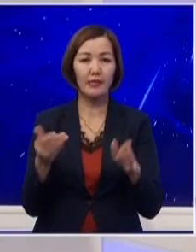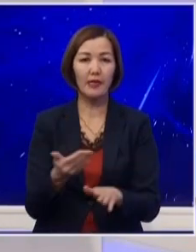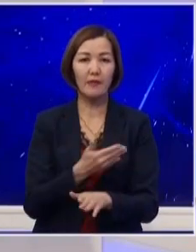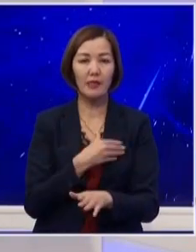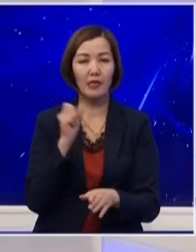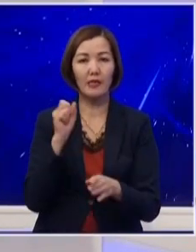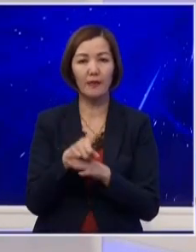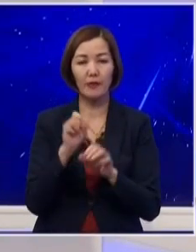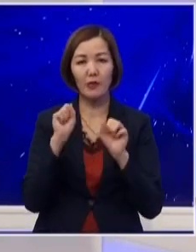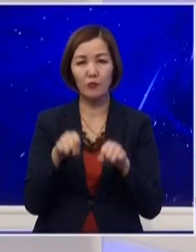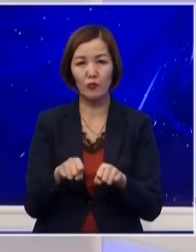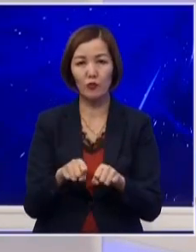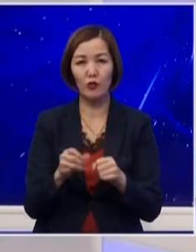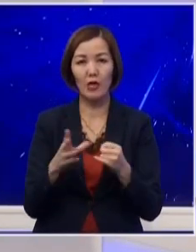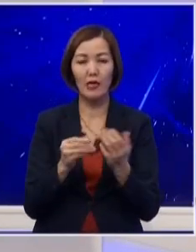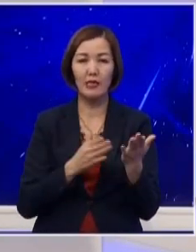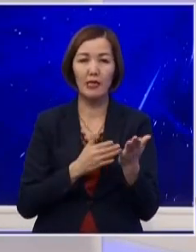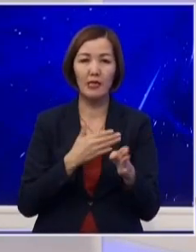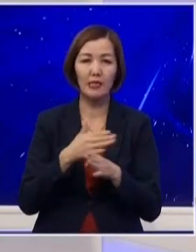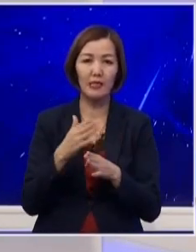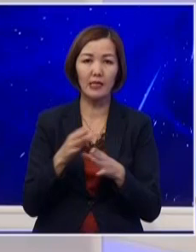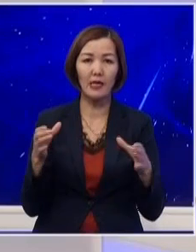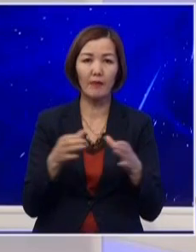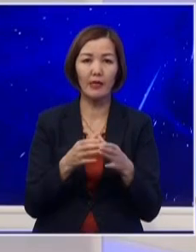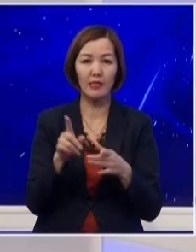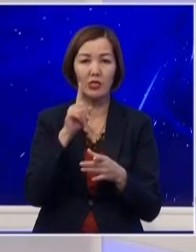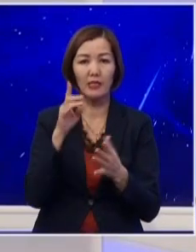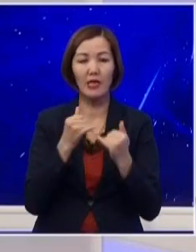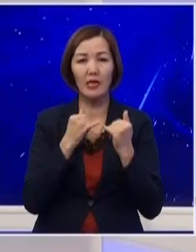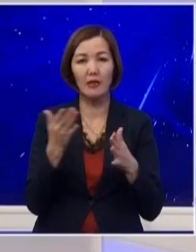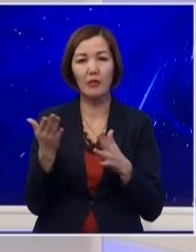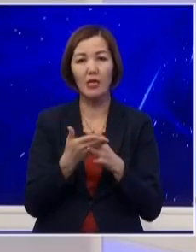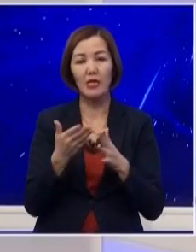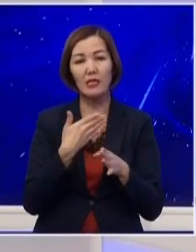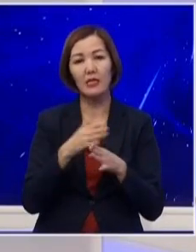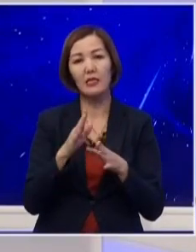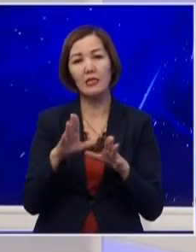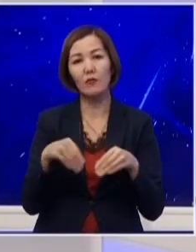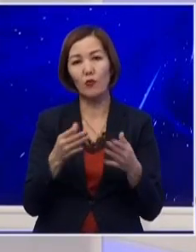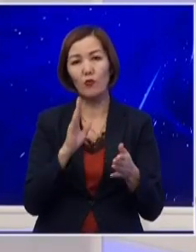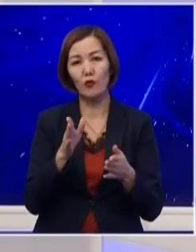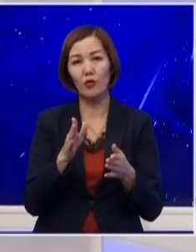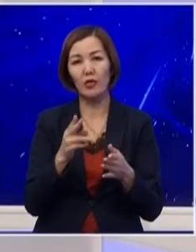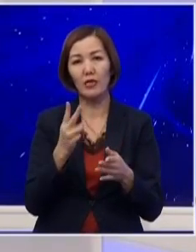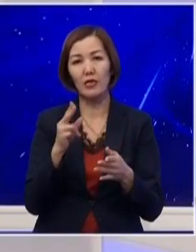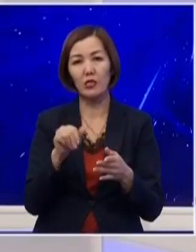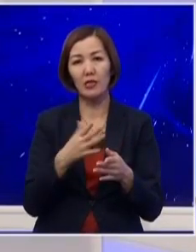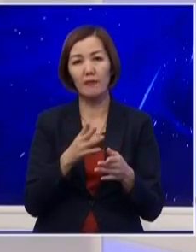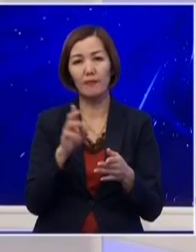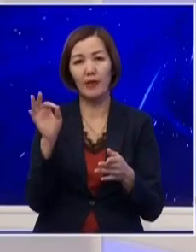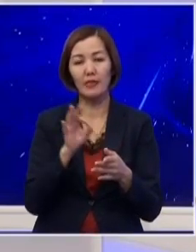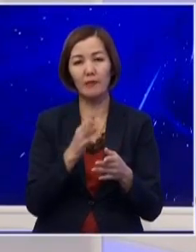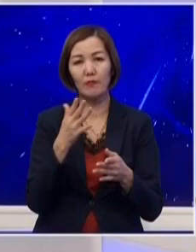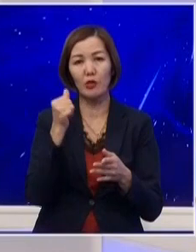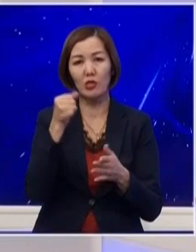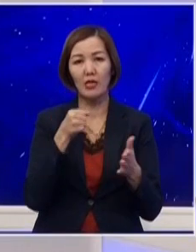Каспастаймын дейтіндерге таптырмас мүмкіндік. Аграрлық несе корпорациясы жастарға арнап, женгілетілген несе бөліп отыры. 2,5%